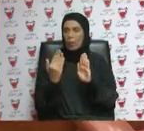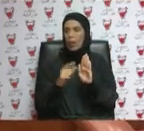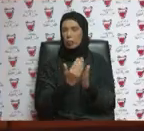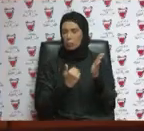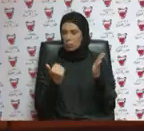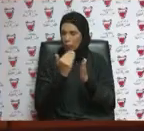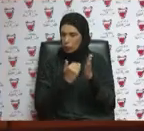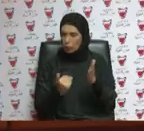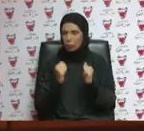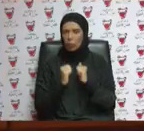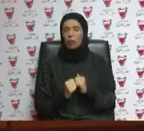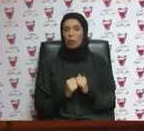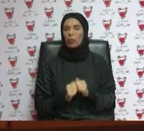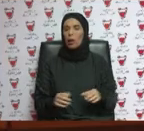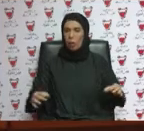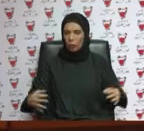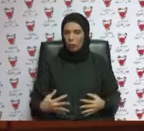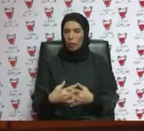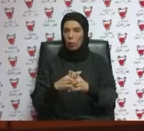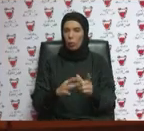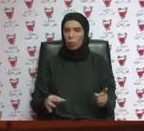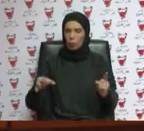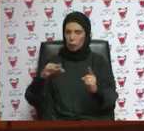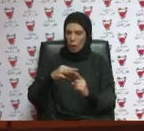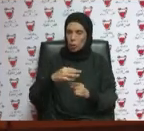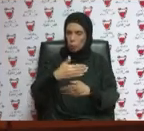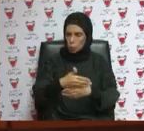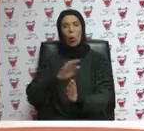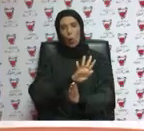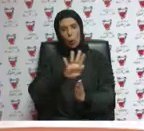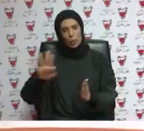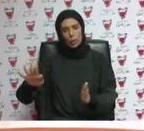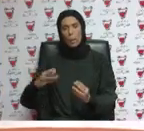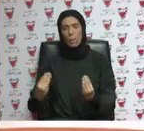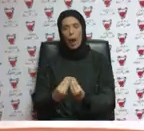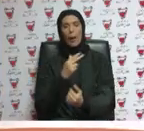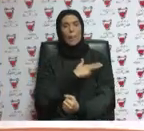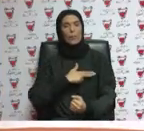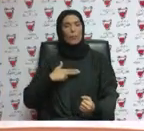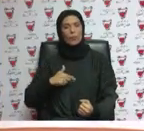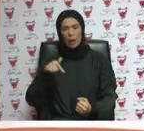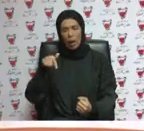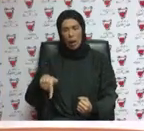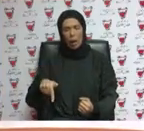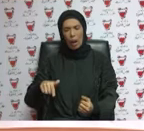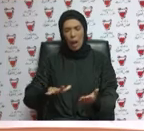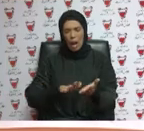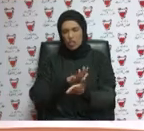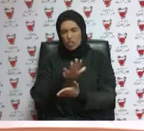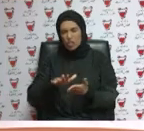مدى تلاحمه ووقوفه مع قيادته وحكومته في ظل هذه الأزمة اللي نمر فيها